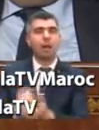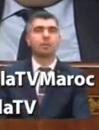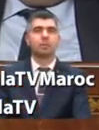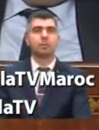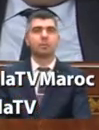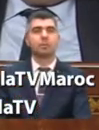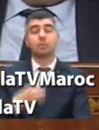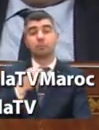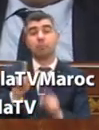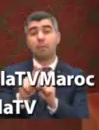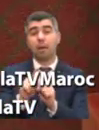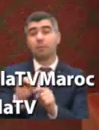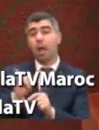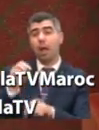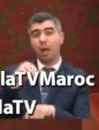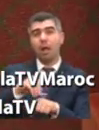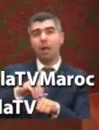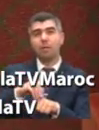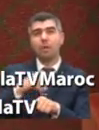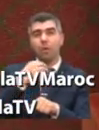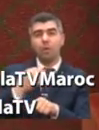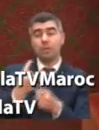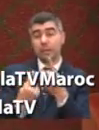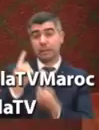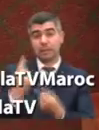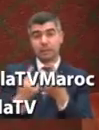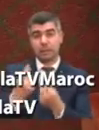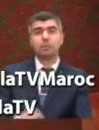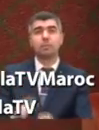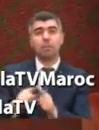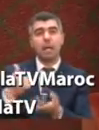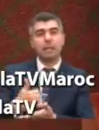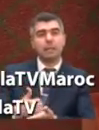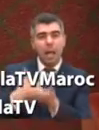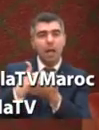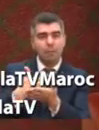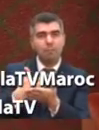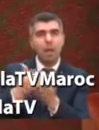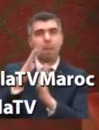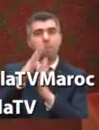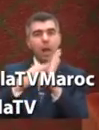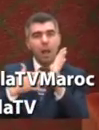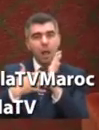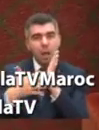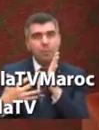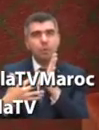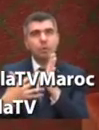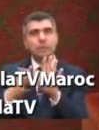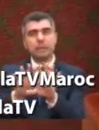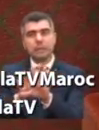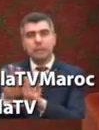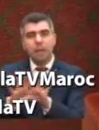بالحكامة، في شقين. الشق الأول هو أنه تم دعم ديال مجموعة من البرامج بدراسات